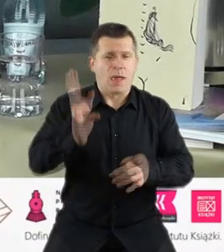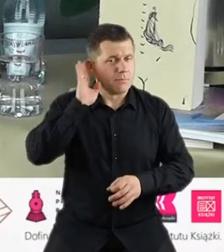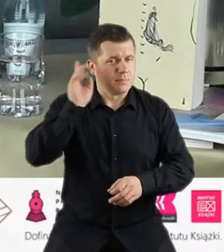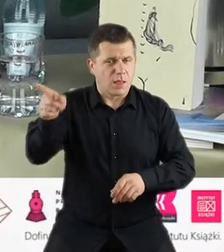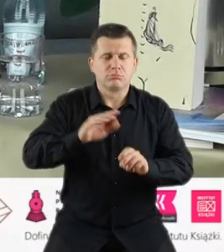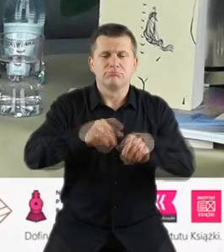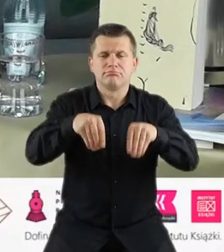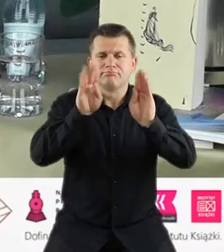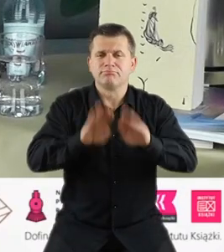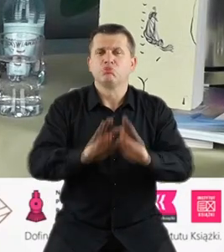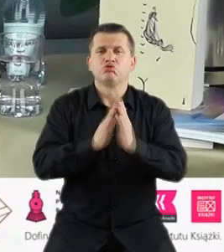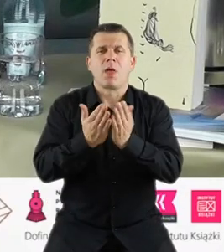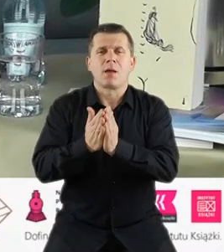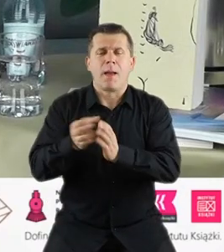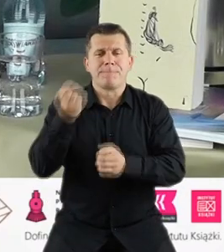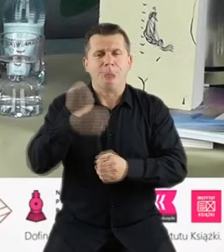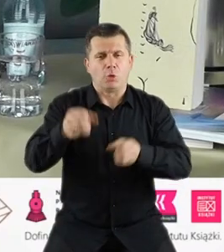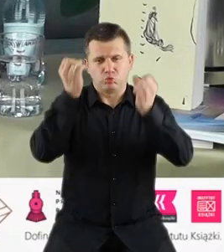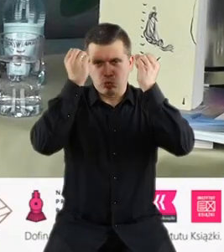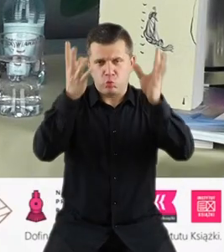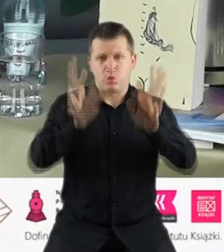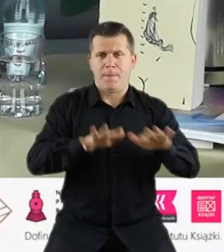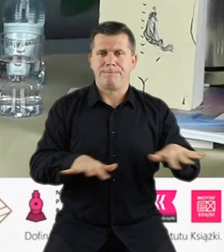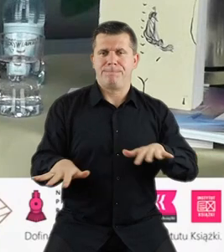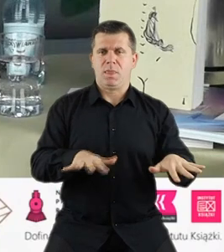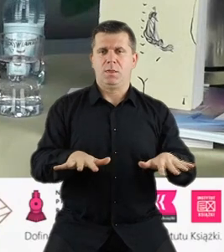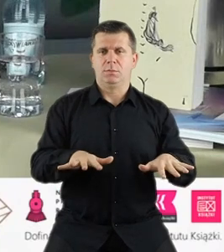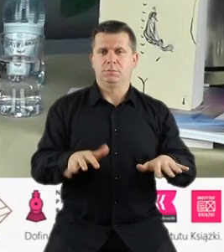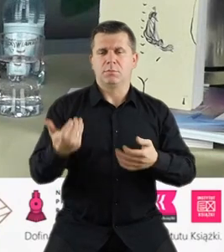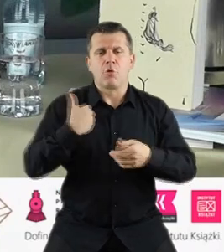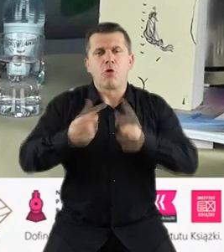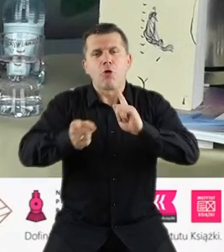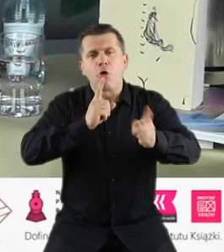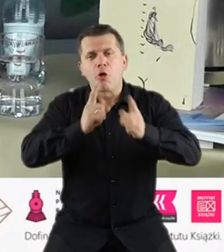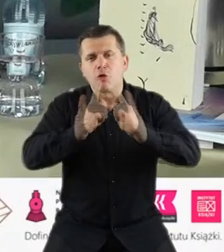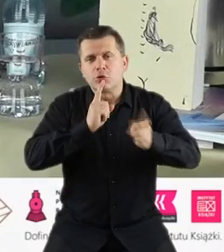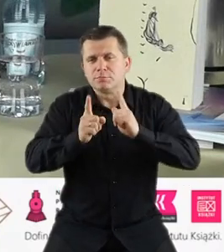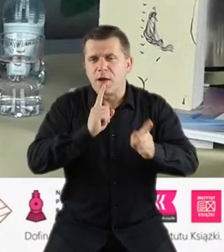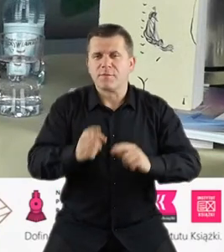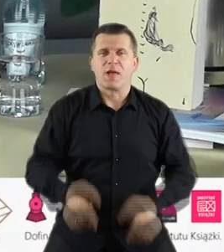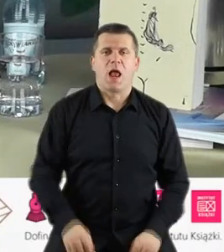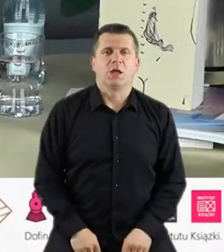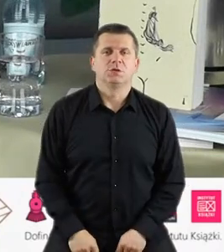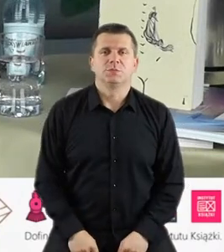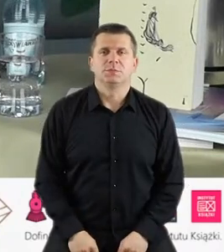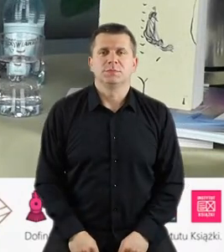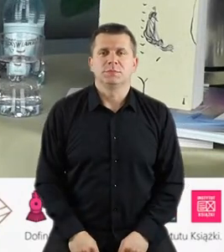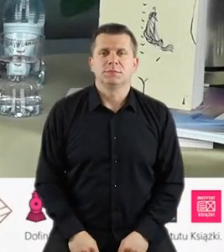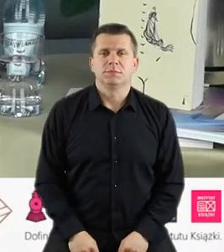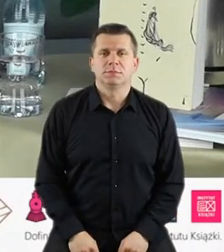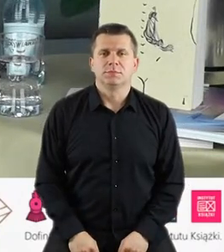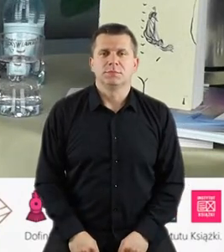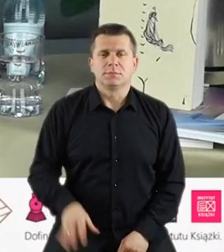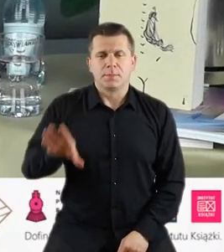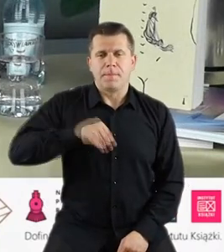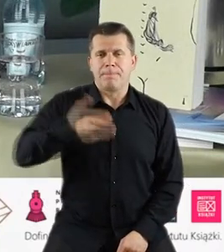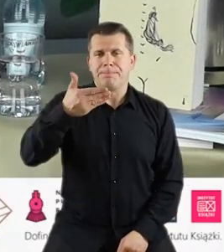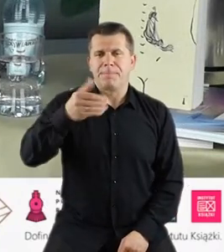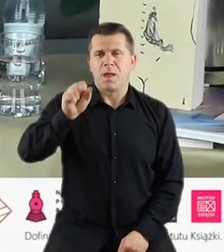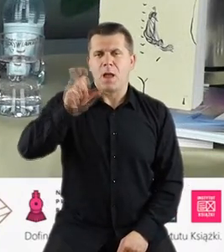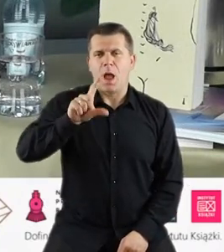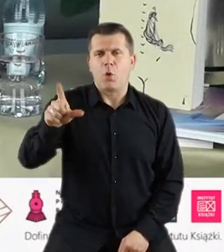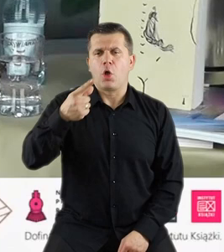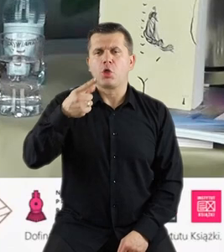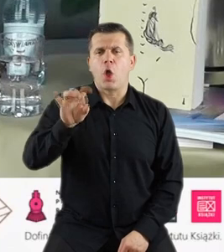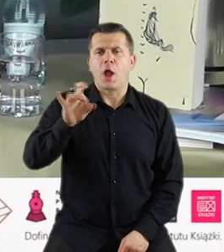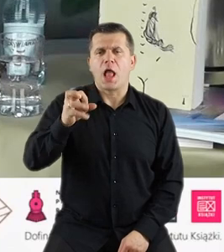księgarnia i takie bardzo kulturalne miejsce. No i rozmawialiśmy z Michałem